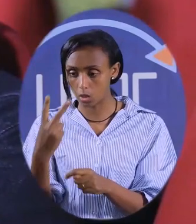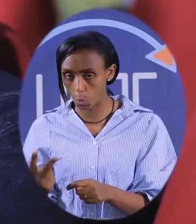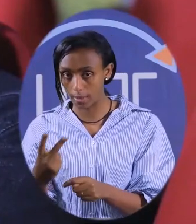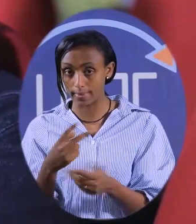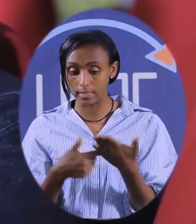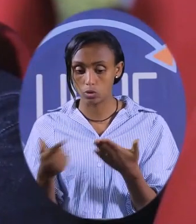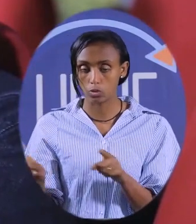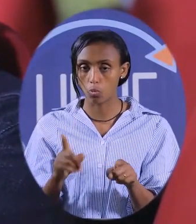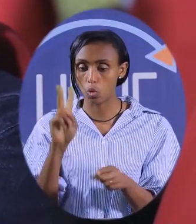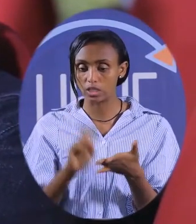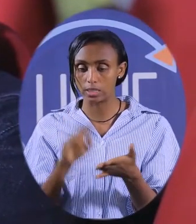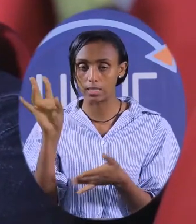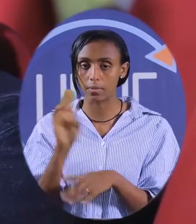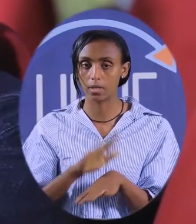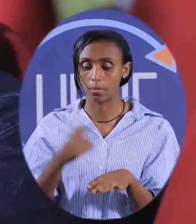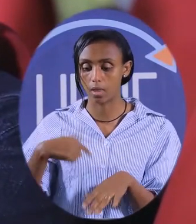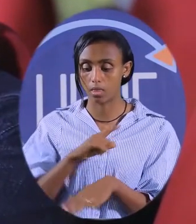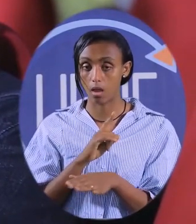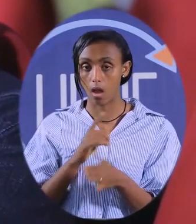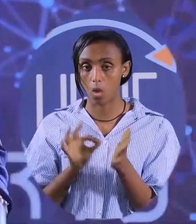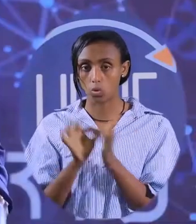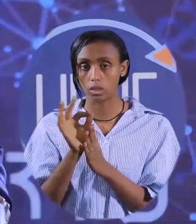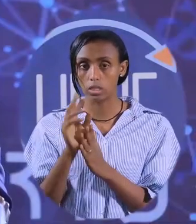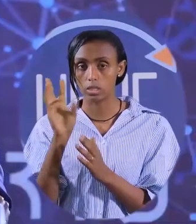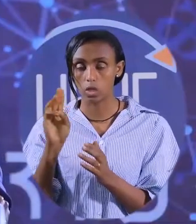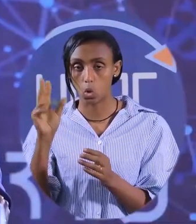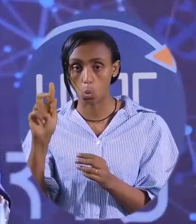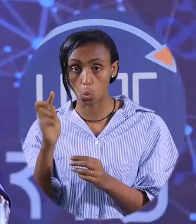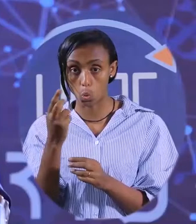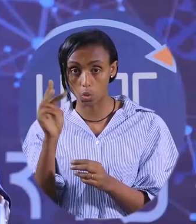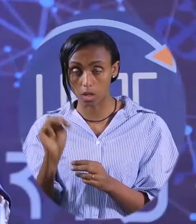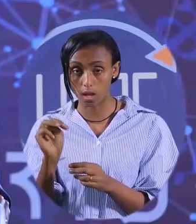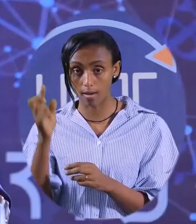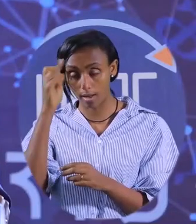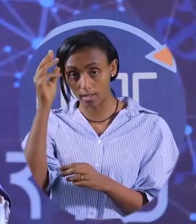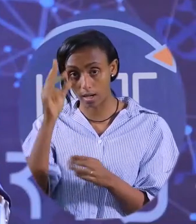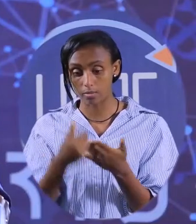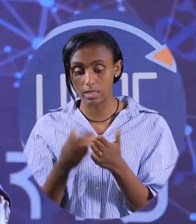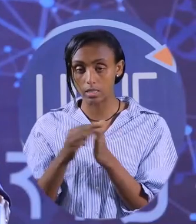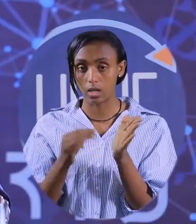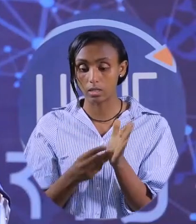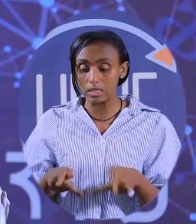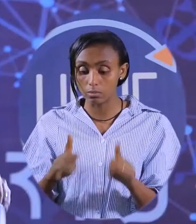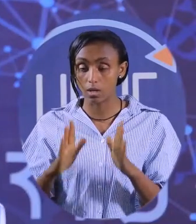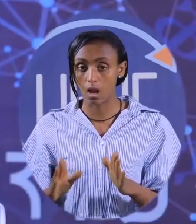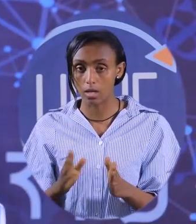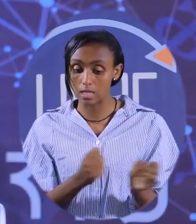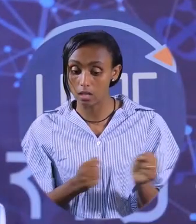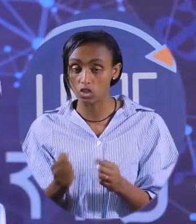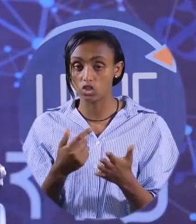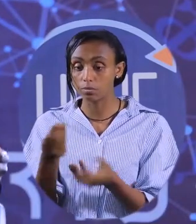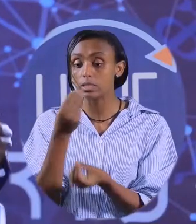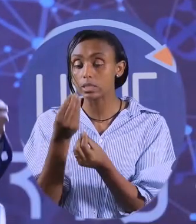እንደዚሁም ደግሞ በ2007 በእኛ አቆጣጠር ደግሞ የሰቆጣ ቃል ኪዳን የሥርዓተ ምግብ ተኮር ግብርና ስትራቴጂ